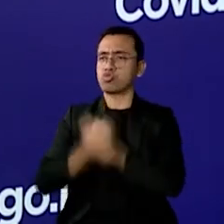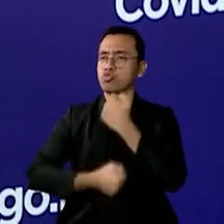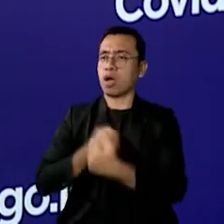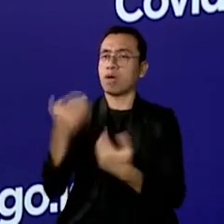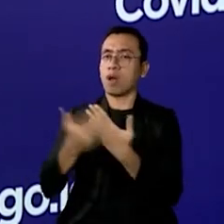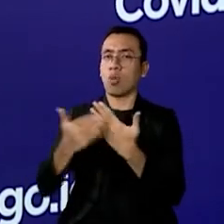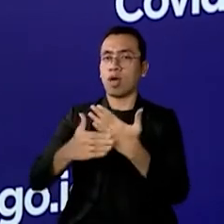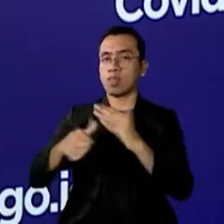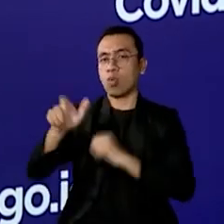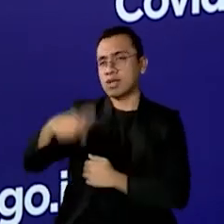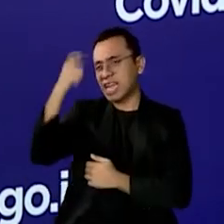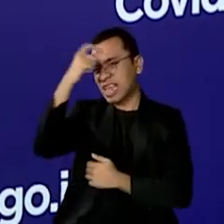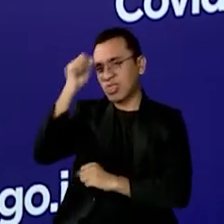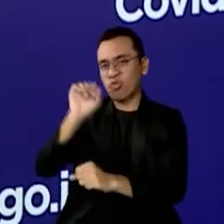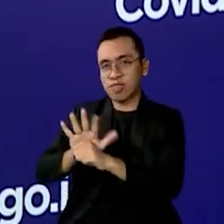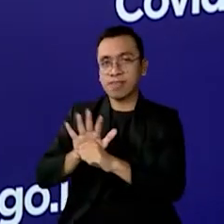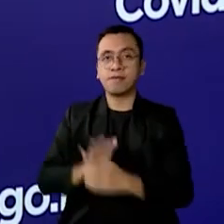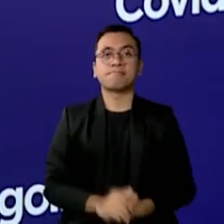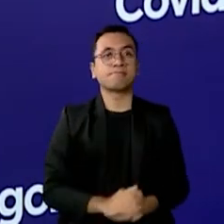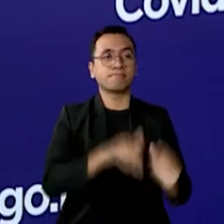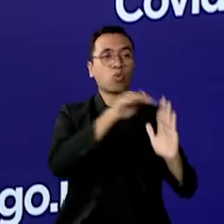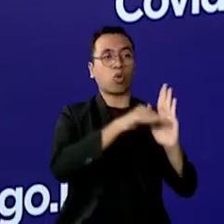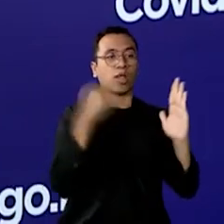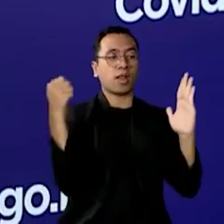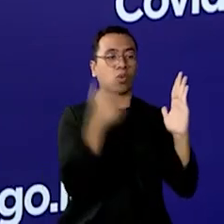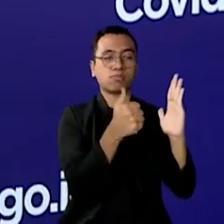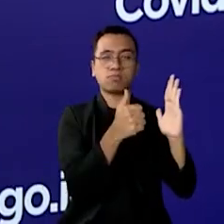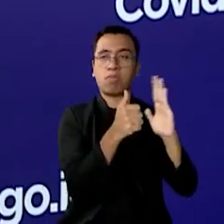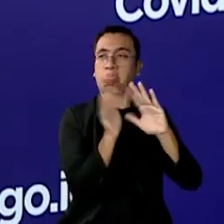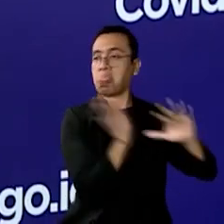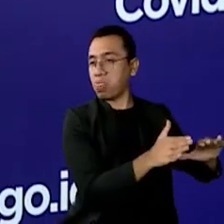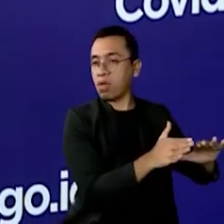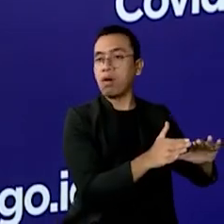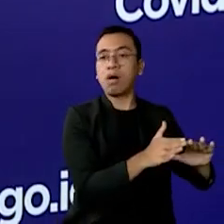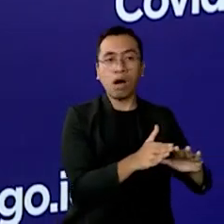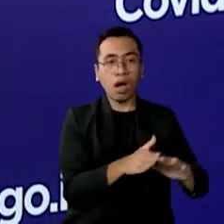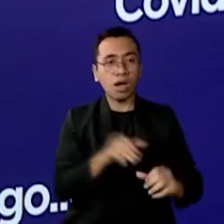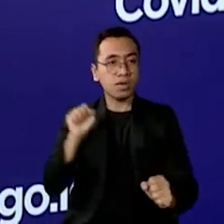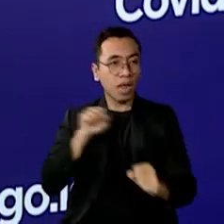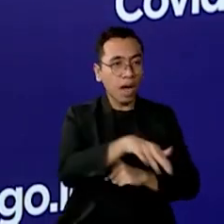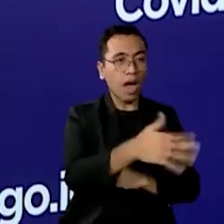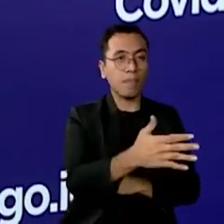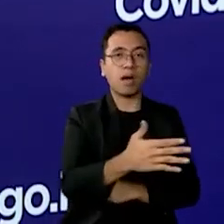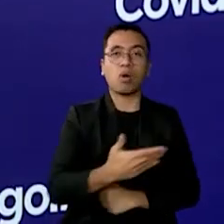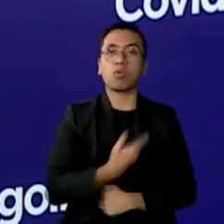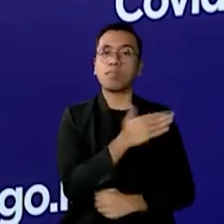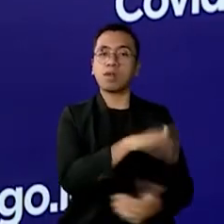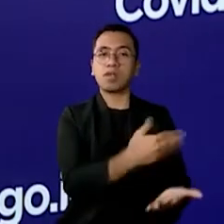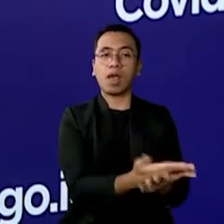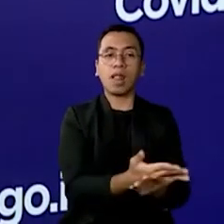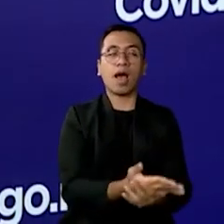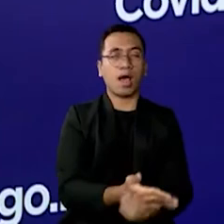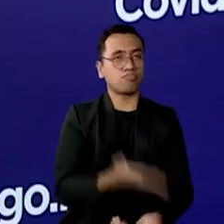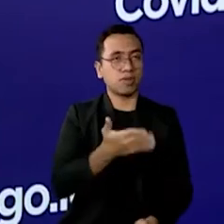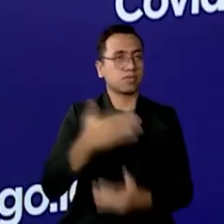rumah sakit mereka yang mengabaikan perokok kesehatan sehingga menimbulkan korban jiwa ini bukan hanya dimintai pertanggungjawaban di dunia